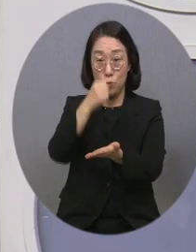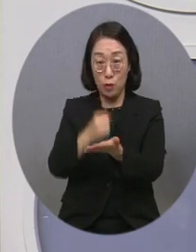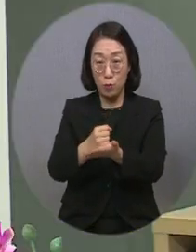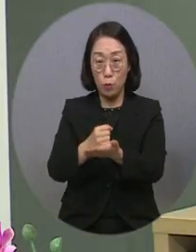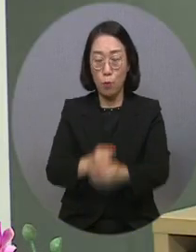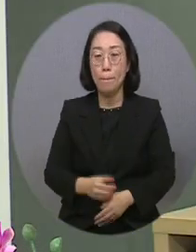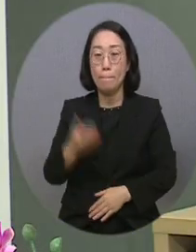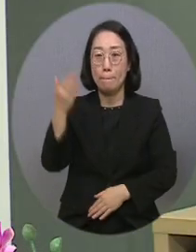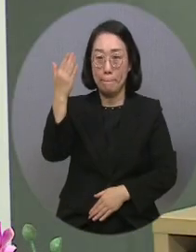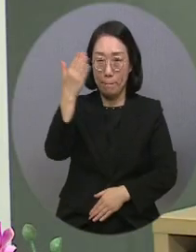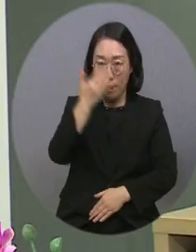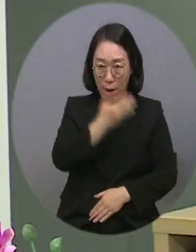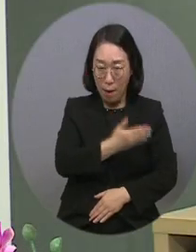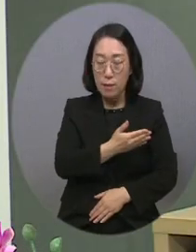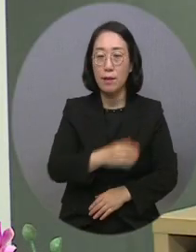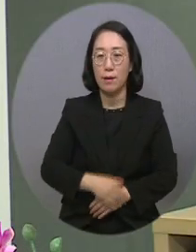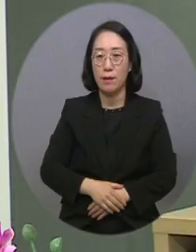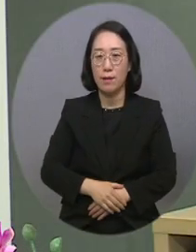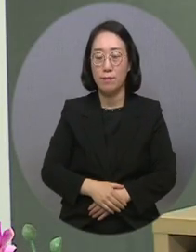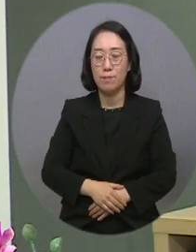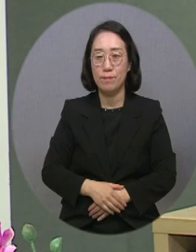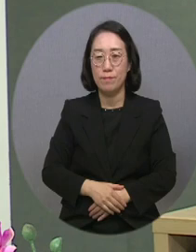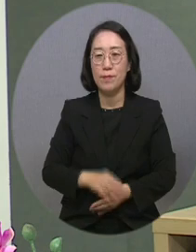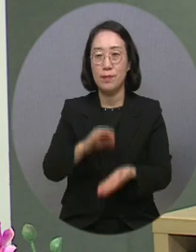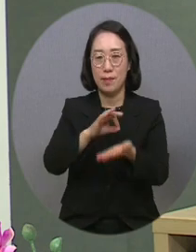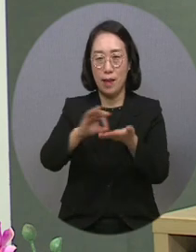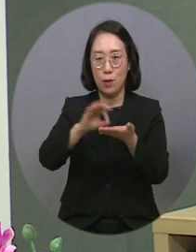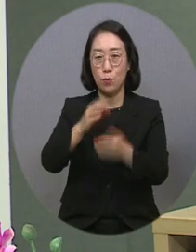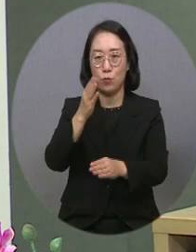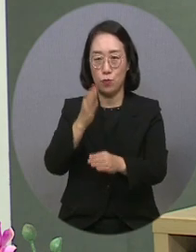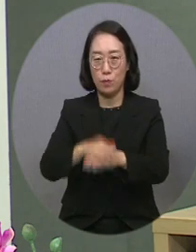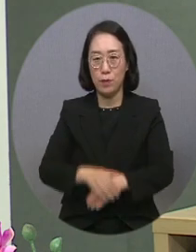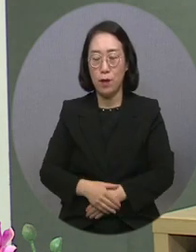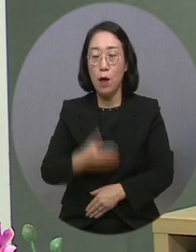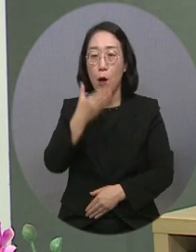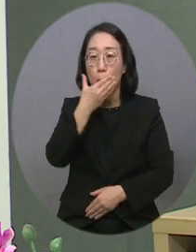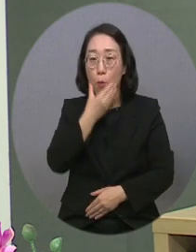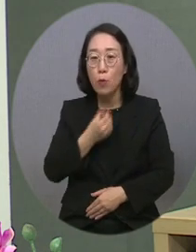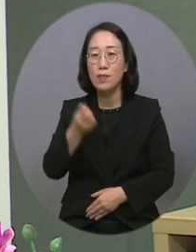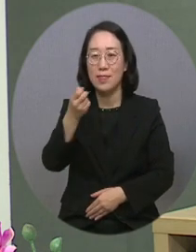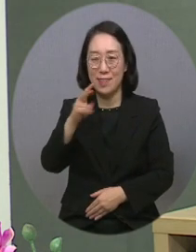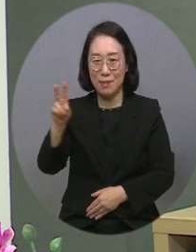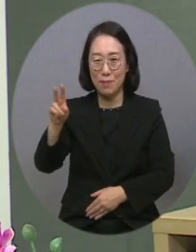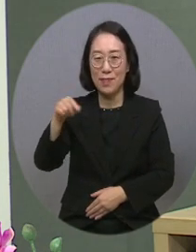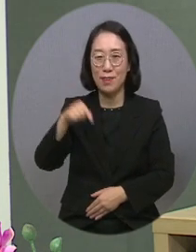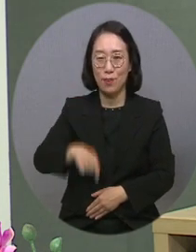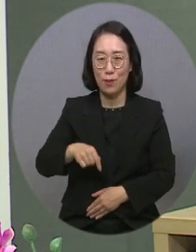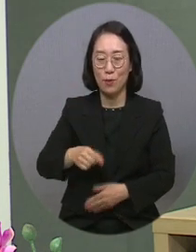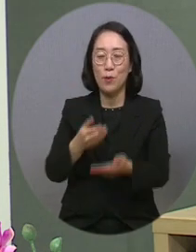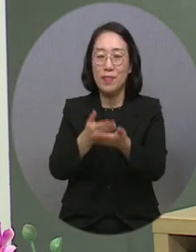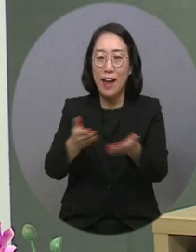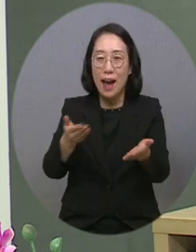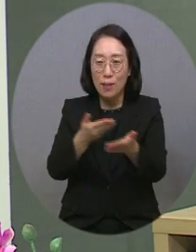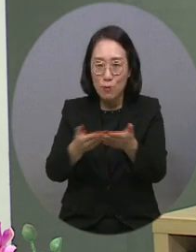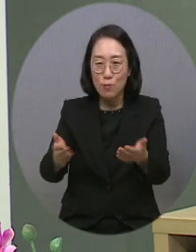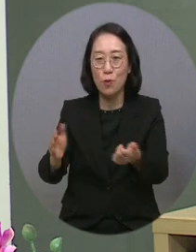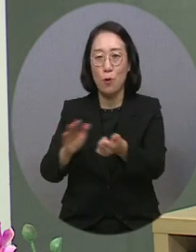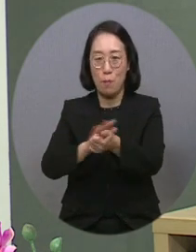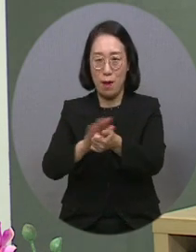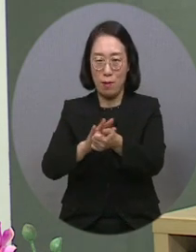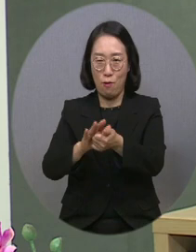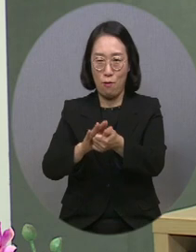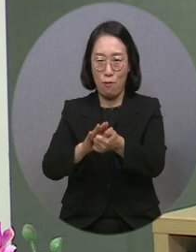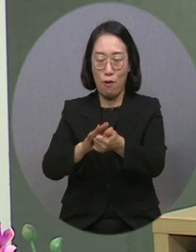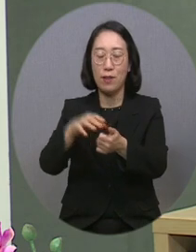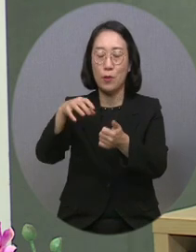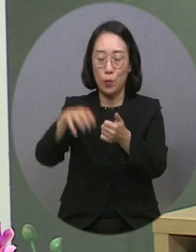투명성을 가진 배분이라고 이렇게 볼 수 있죠. 네, 저희 그 복지 TV도 예. 나눔과 배려를